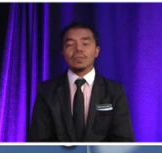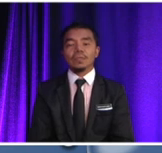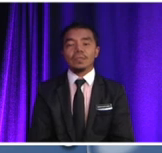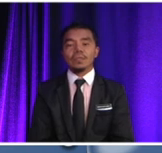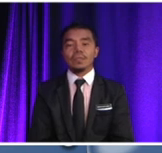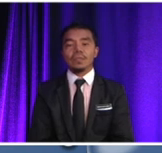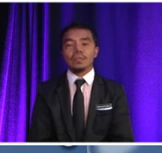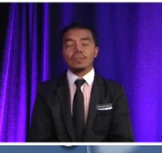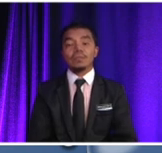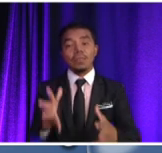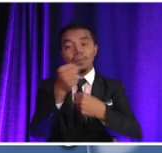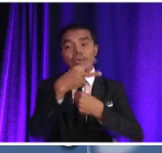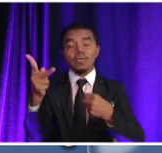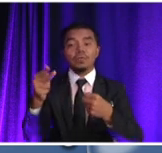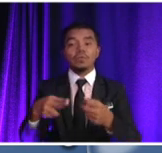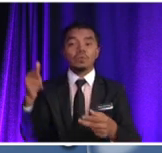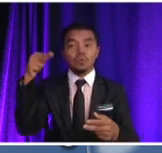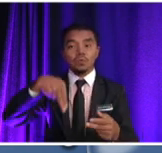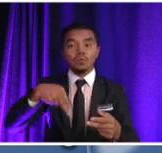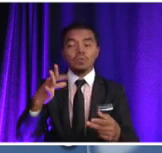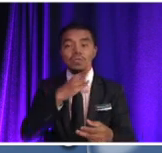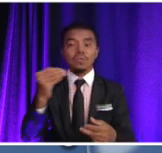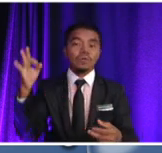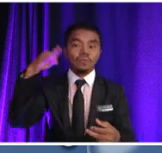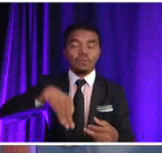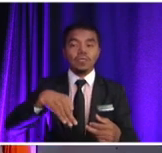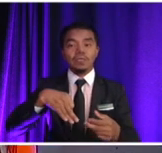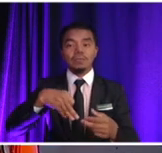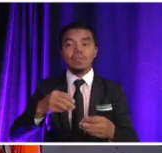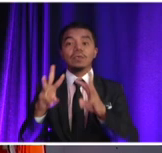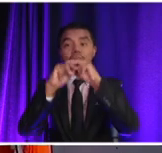masyarakat dan negara barulah dapat empat